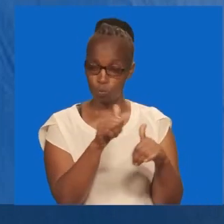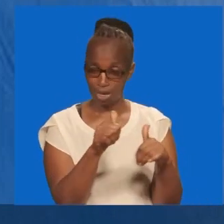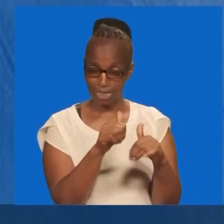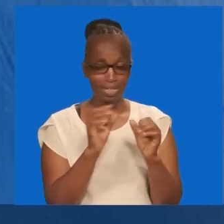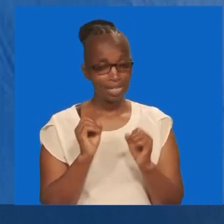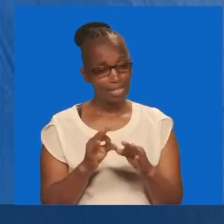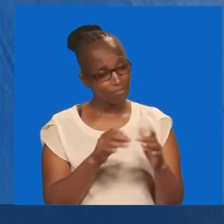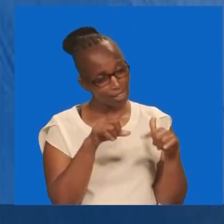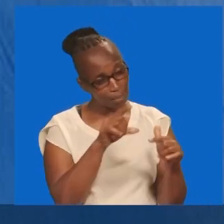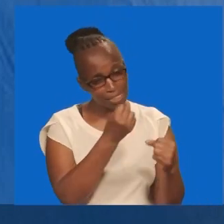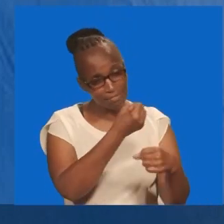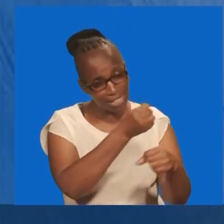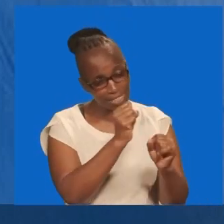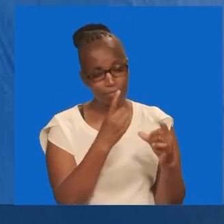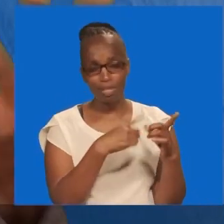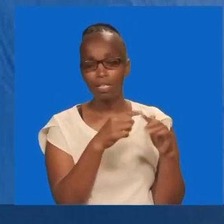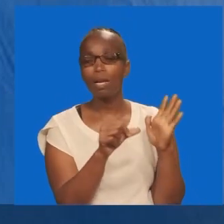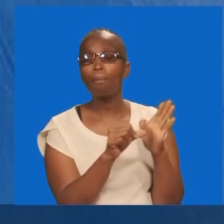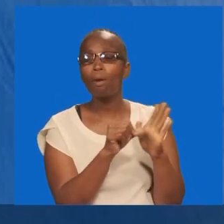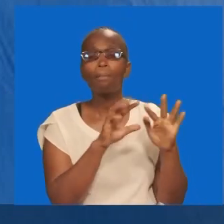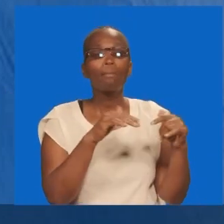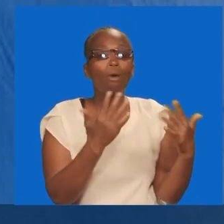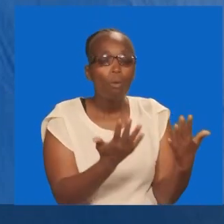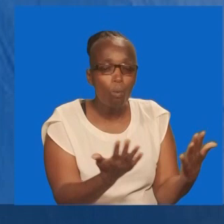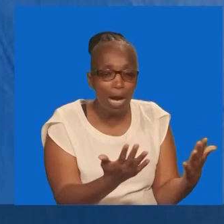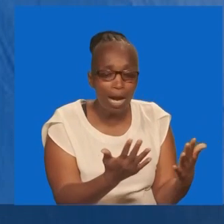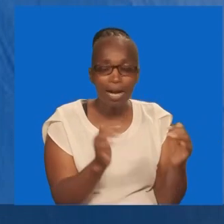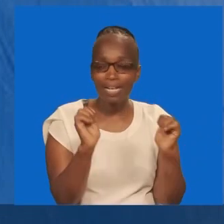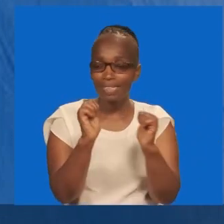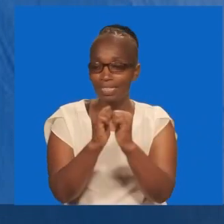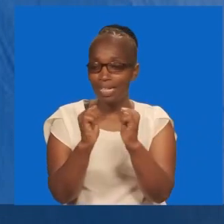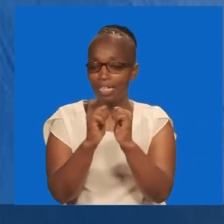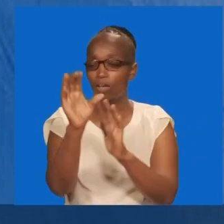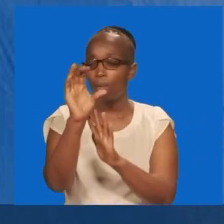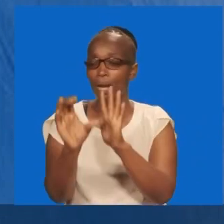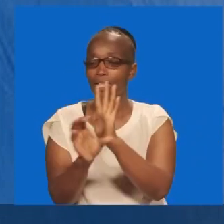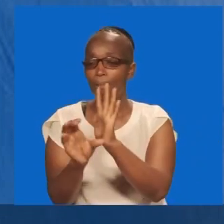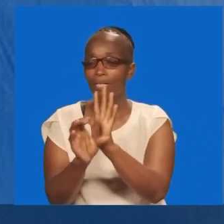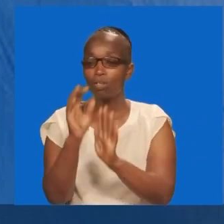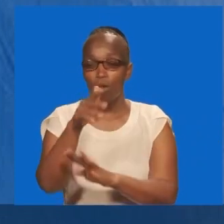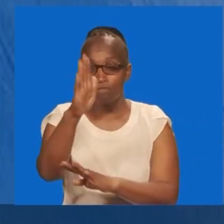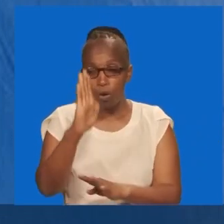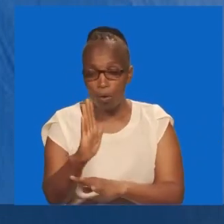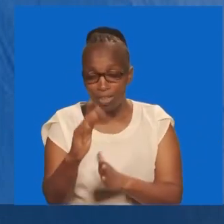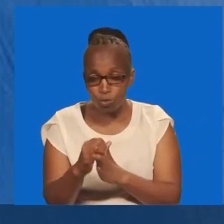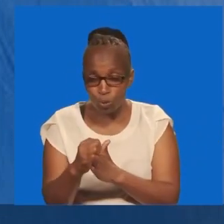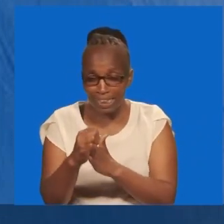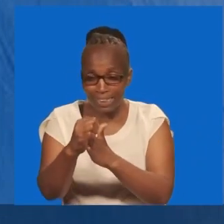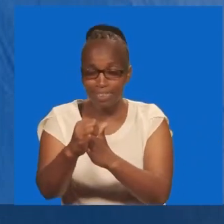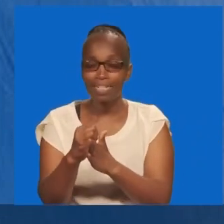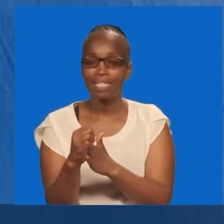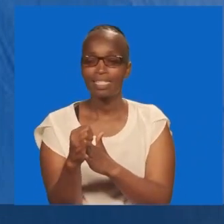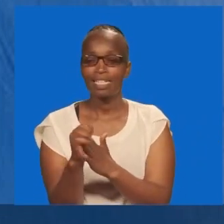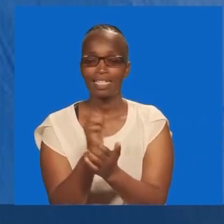Na kama ni watu ambao wameokoka, shida zinatokea wapi? Sheria kumi za Mungu zinatupeleka